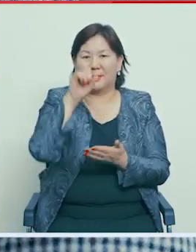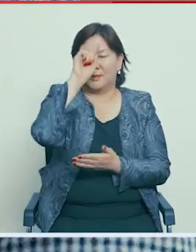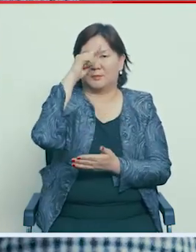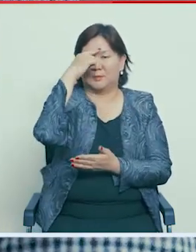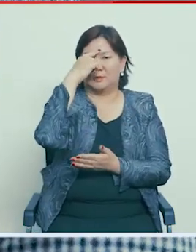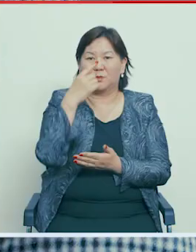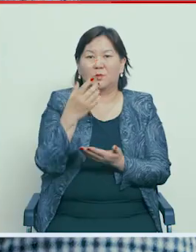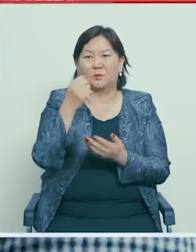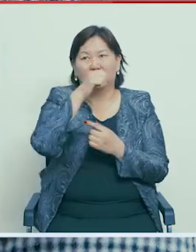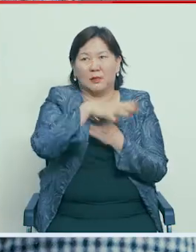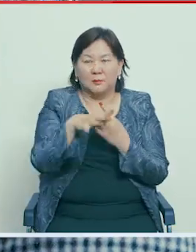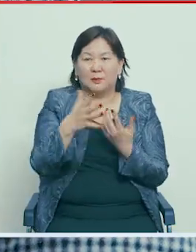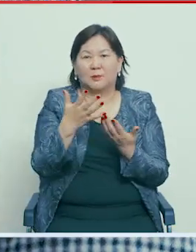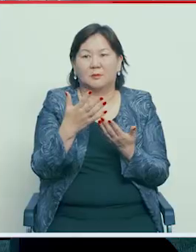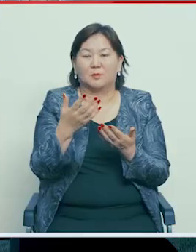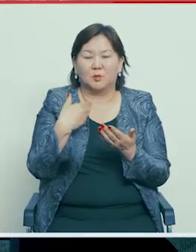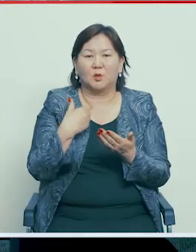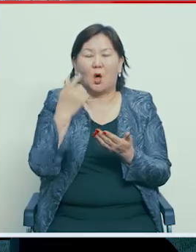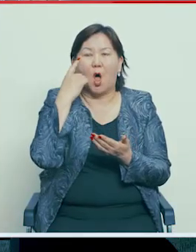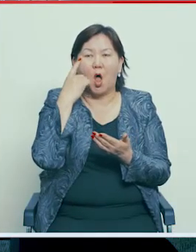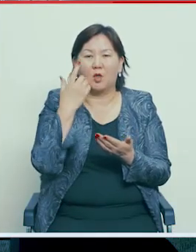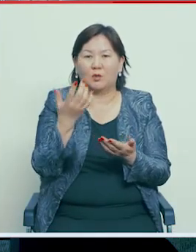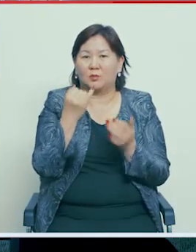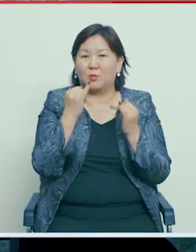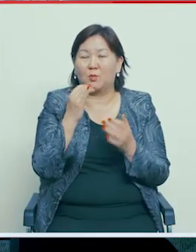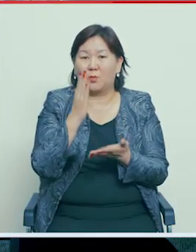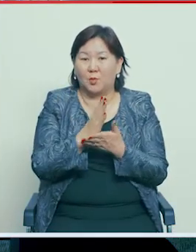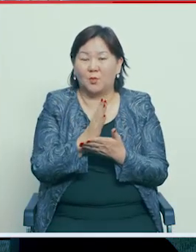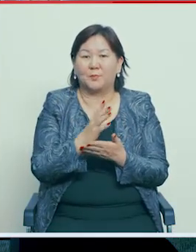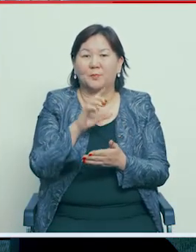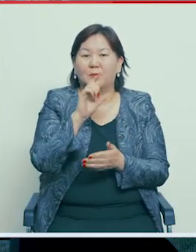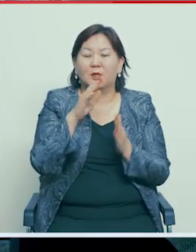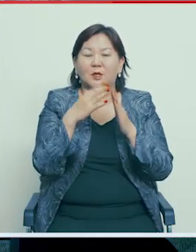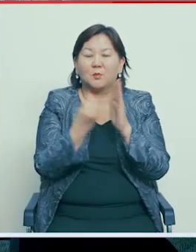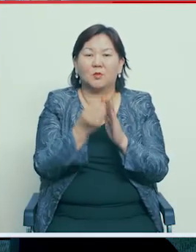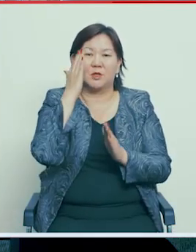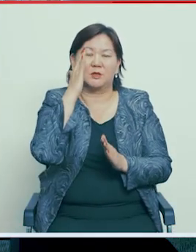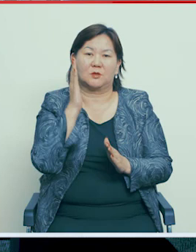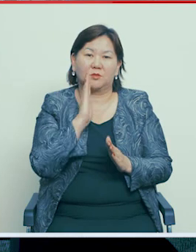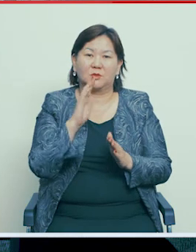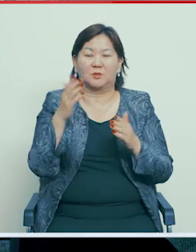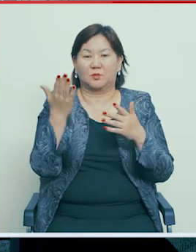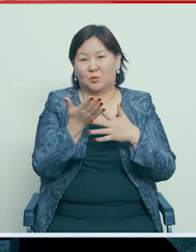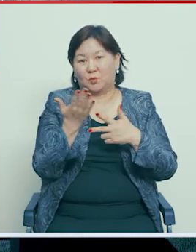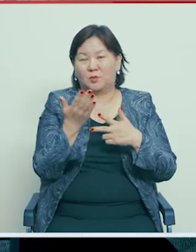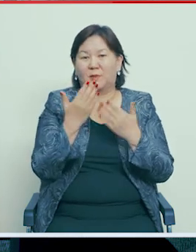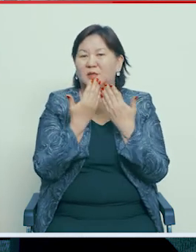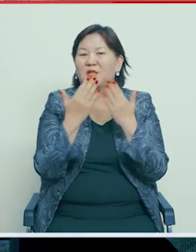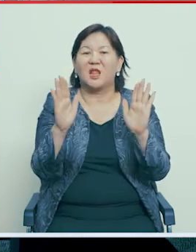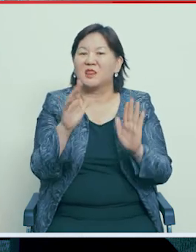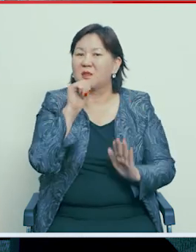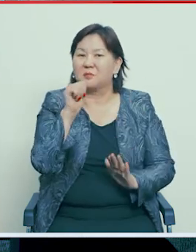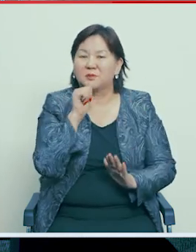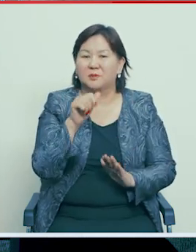мэндийн салбараас ч гэдэг юм уу ер нь бидэнд төх ойлголт аяг юм уу энэ талаар гэр бүл эцэг эхчүүдийн дунд ч гэсэн тийм нээлттэй биш. Яагаад гэвэл